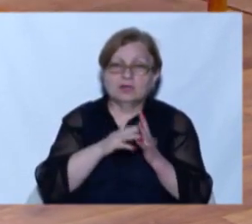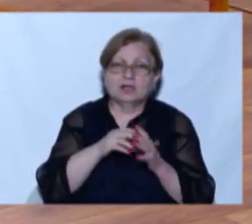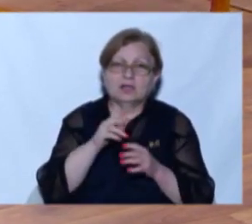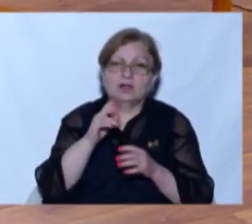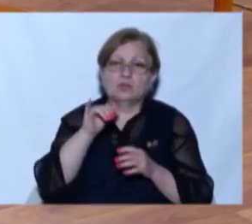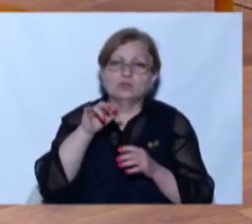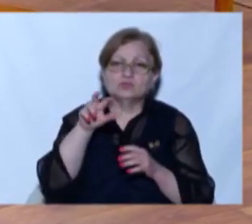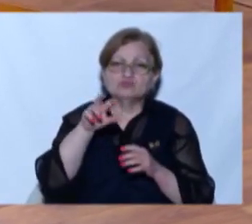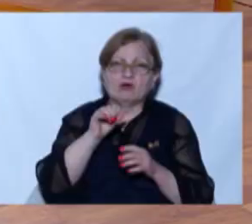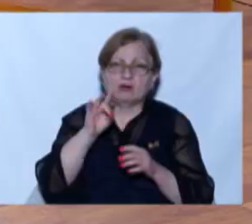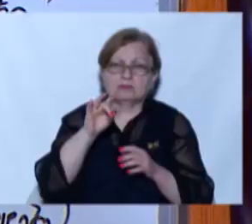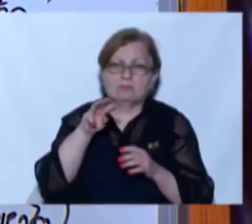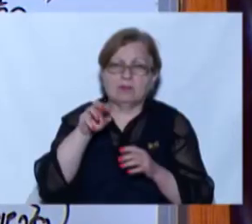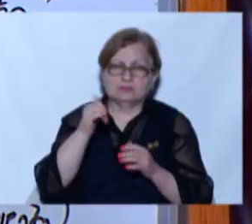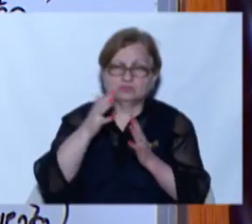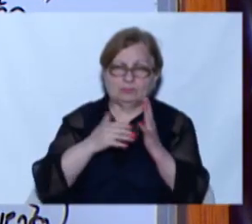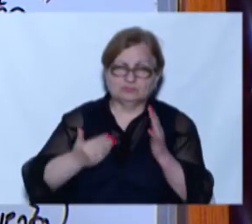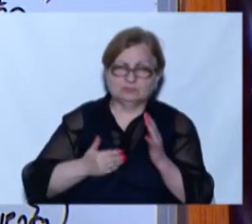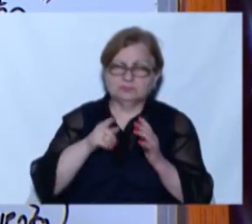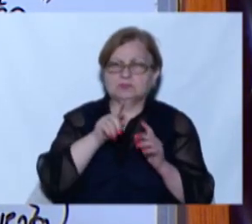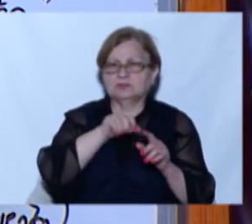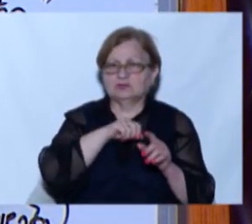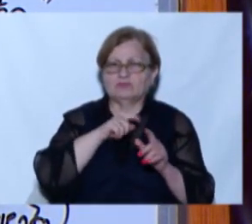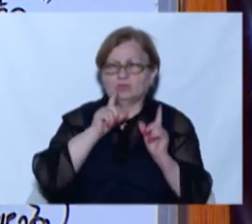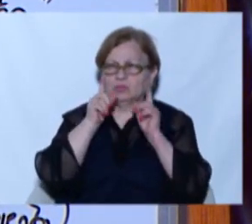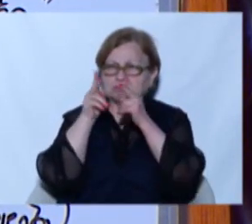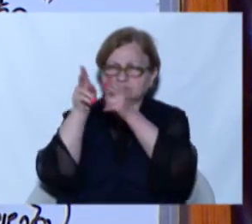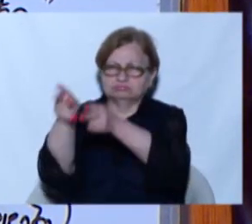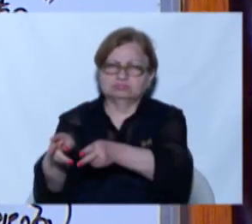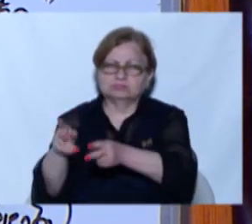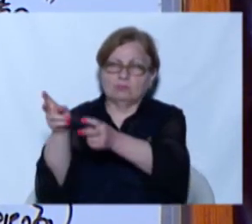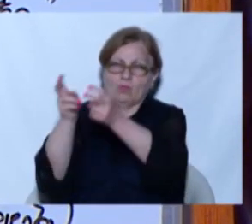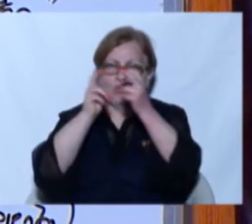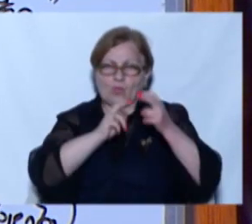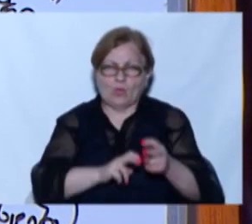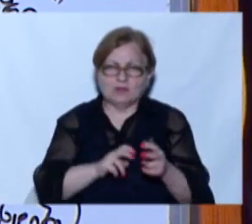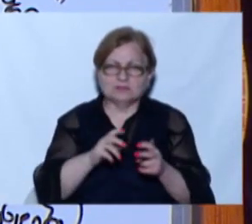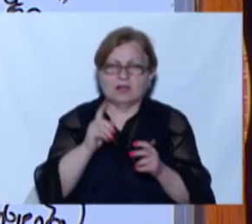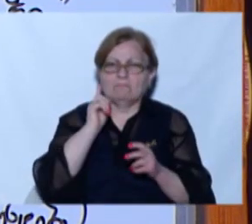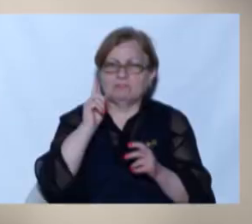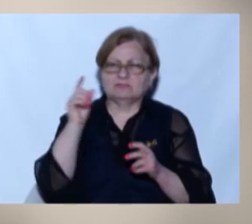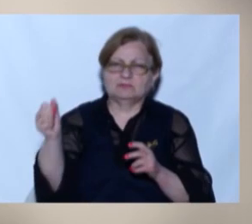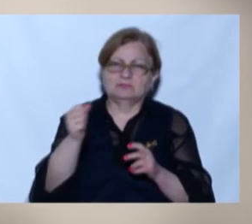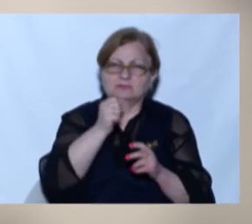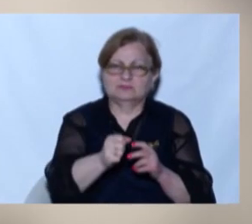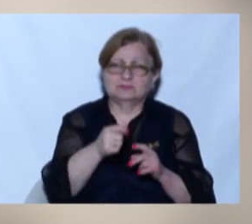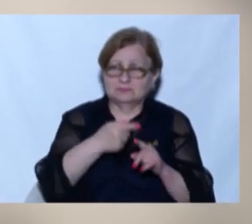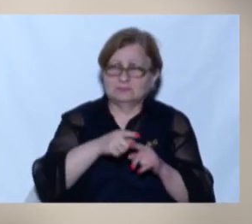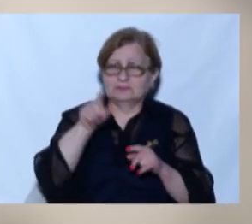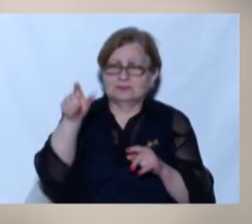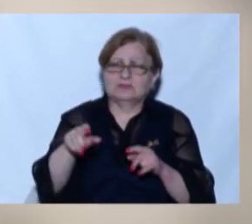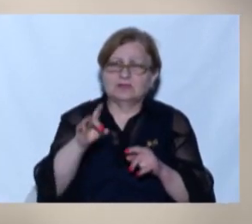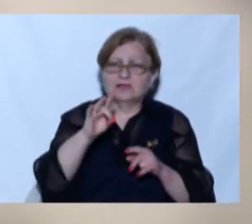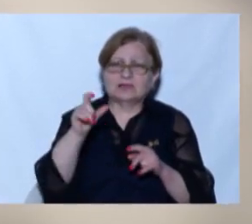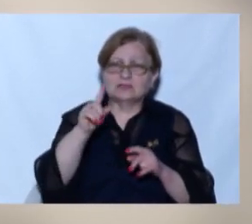ჩავიდა უჯარმაში მის საძებნელად, ჩამოუყვანია და პირველ კურსზე დაუსვამს. ის ვიღაც რეზო ინანიშვილი